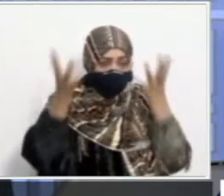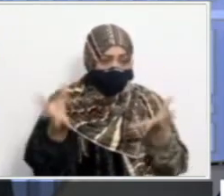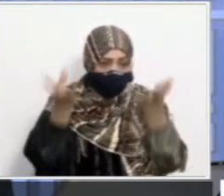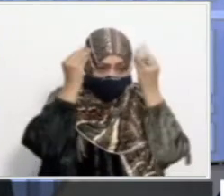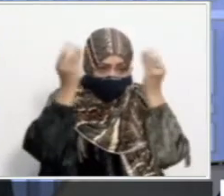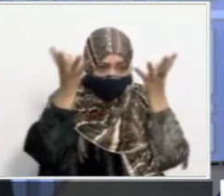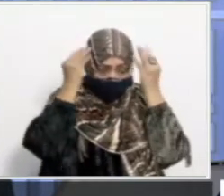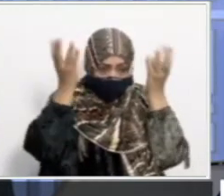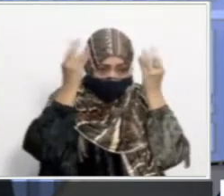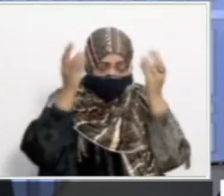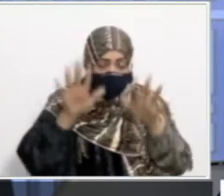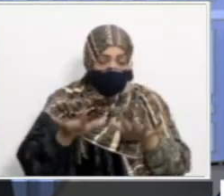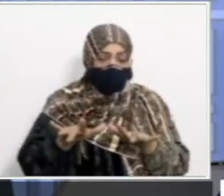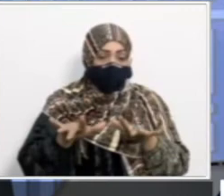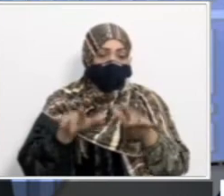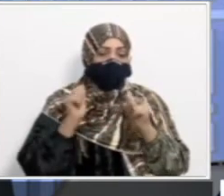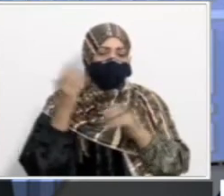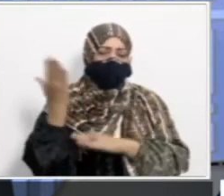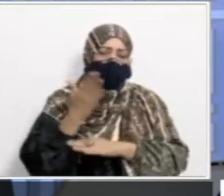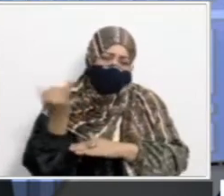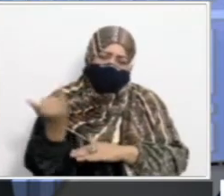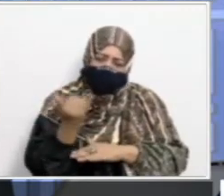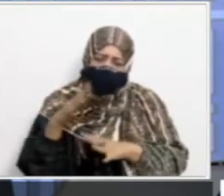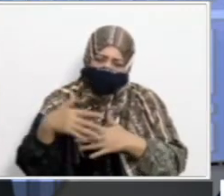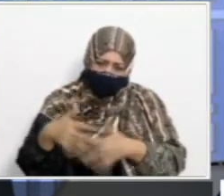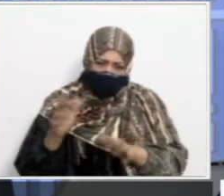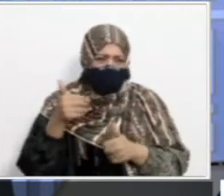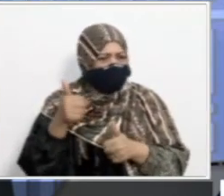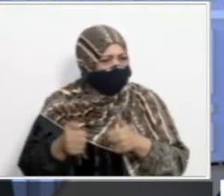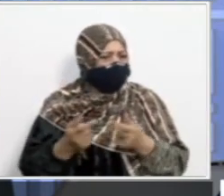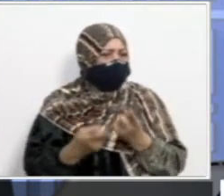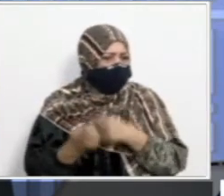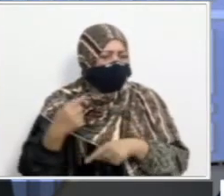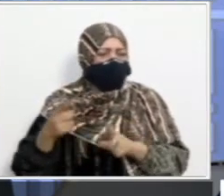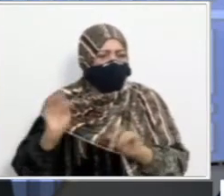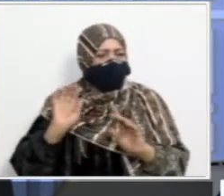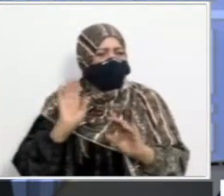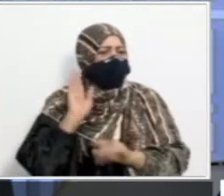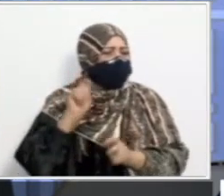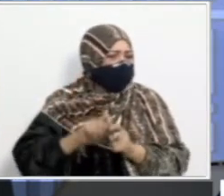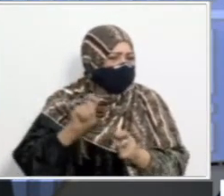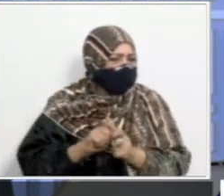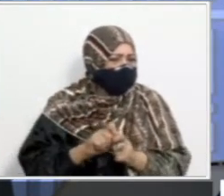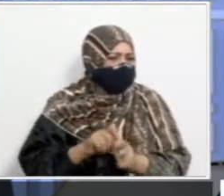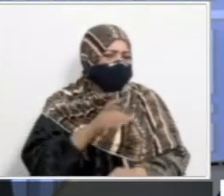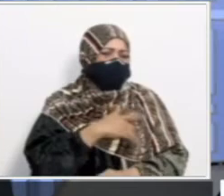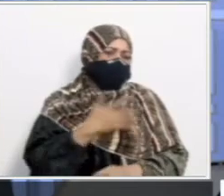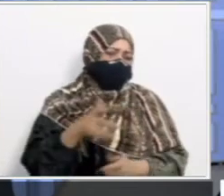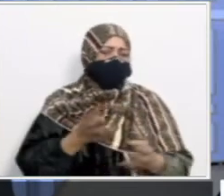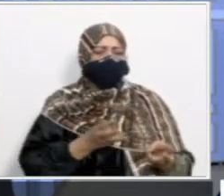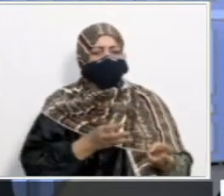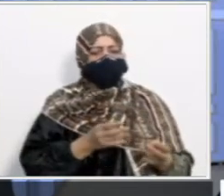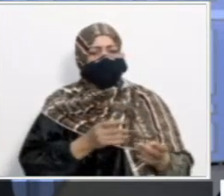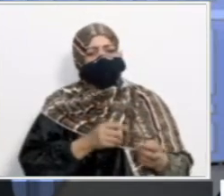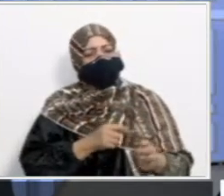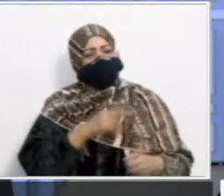العين، في أشياء يعني فيها وعظ وتحريك للقلب، فانظر أين تجد قلبك. إذا وجدت قلبك في